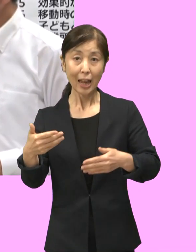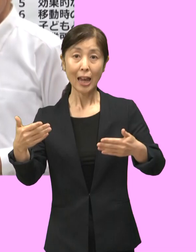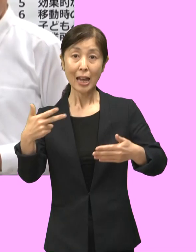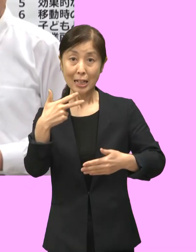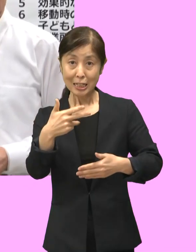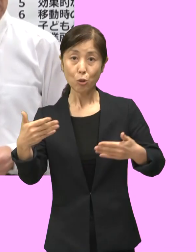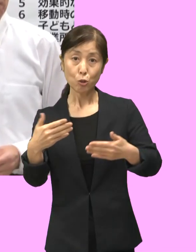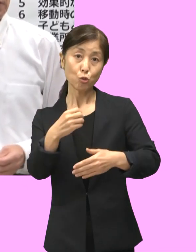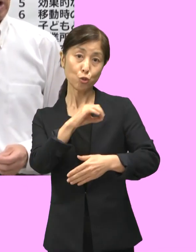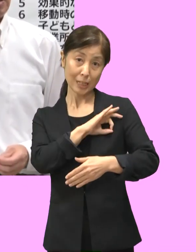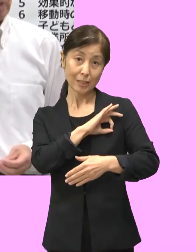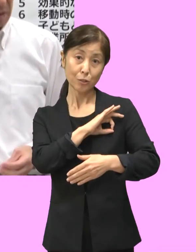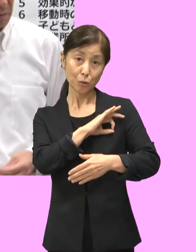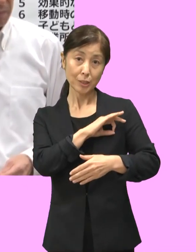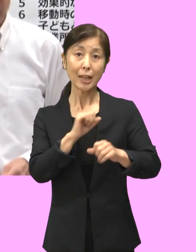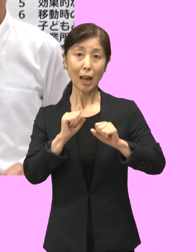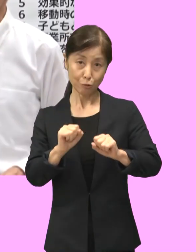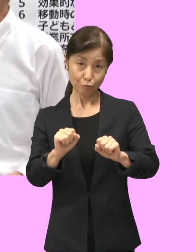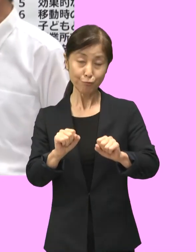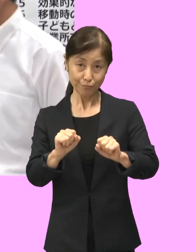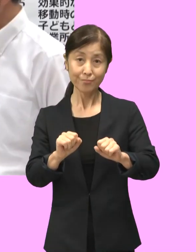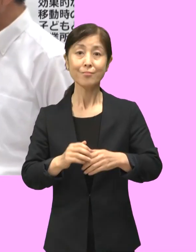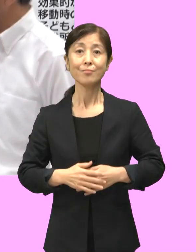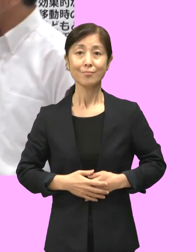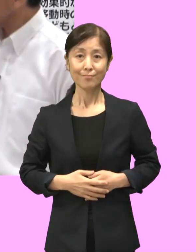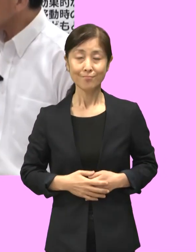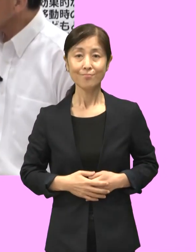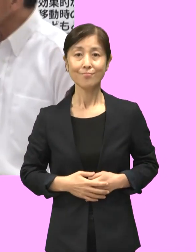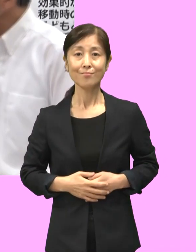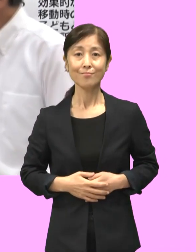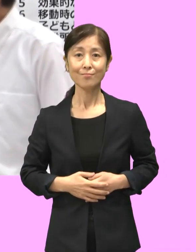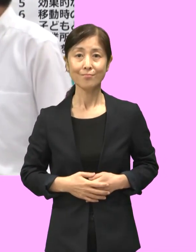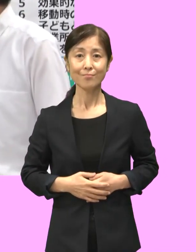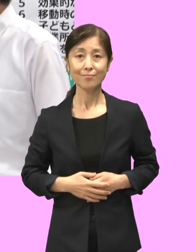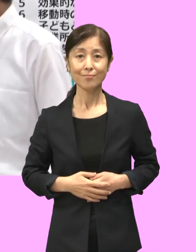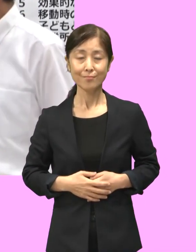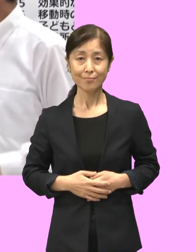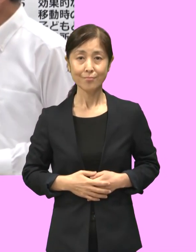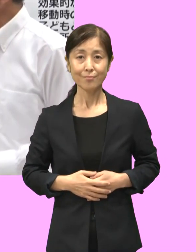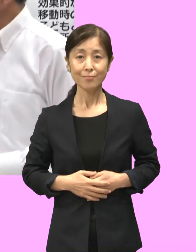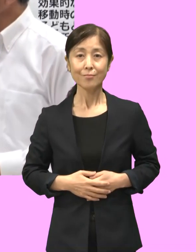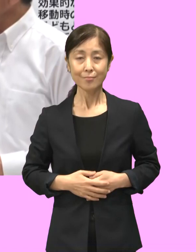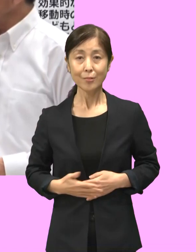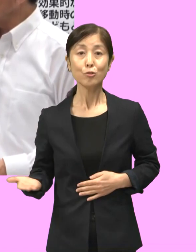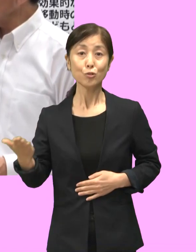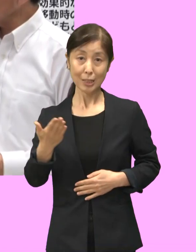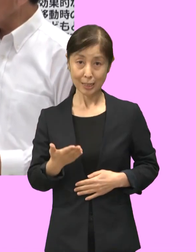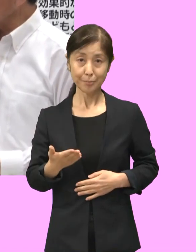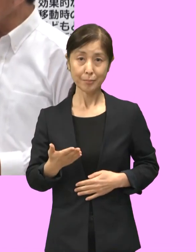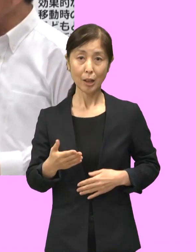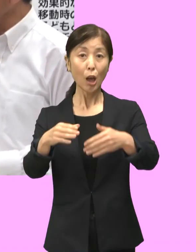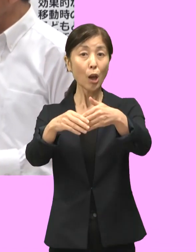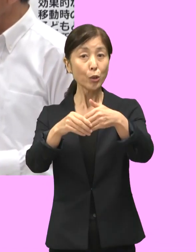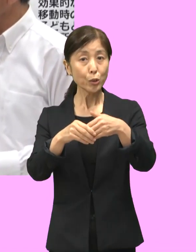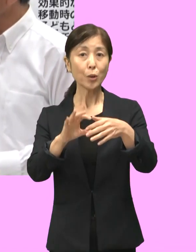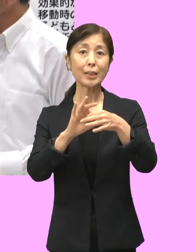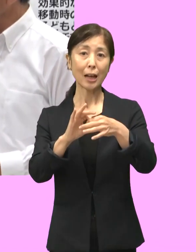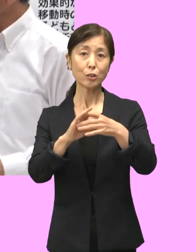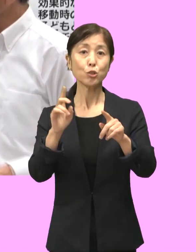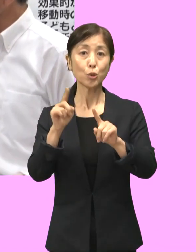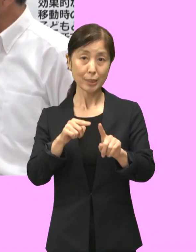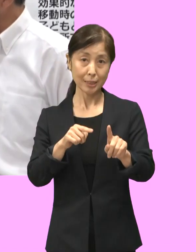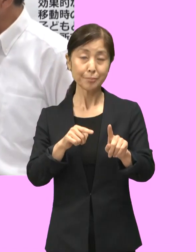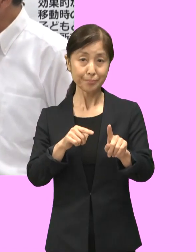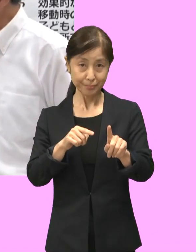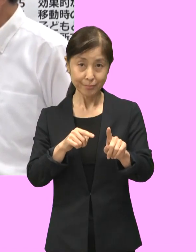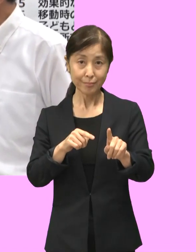ての仕事を原則やっていただくという形になります。で、3点目は給与に関する措置で、